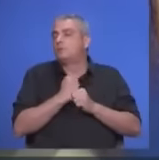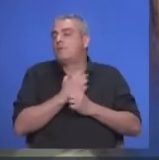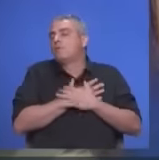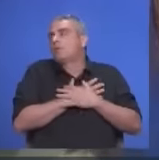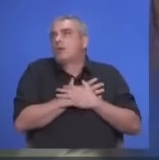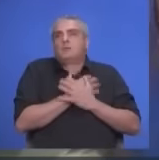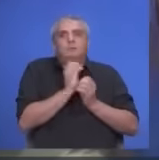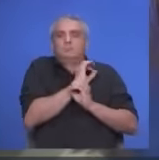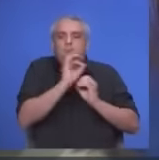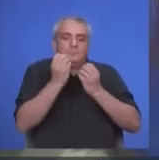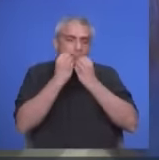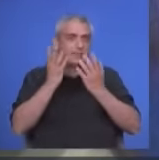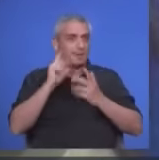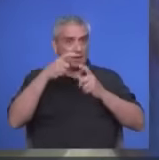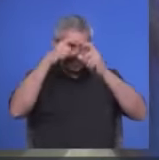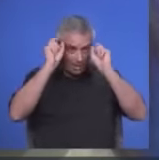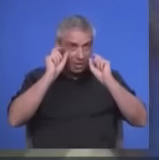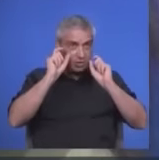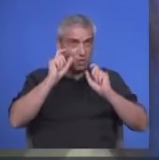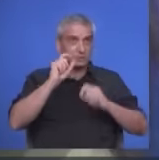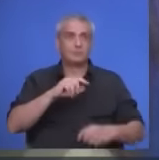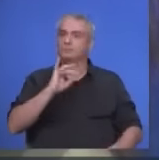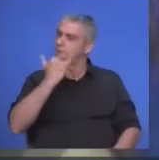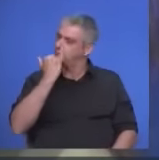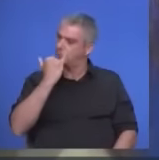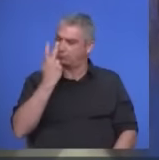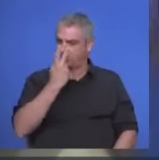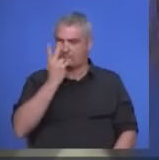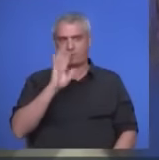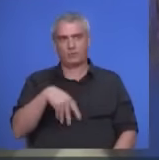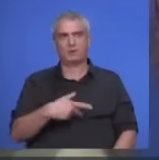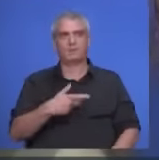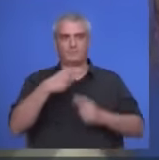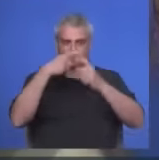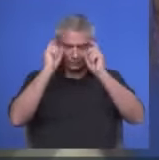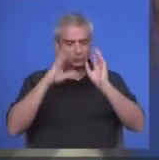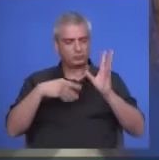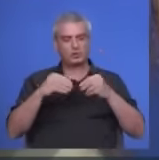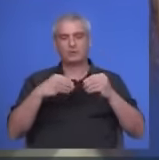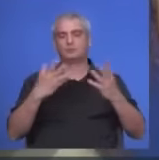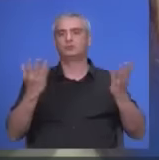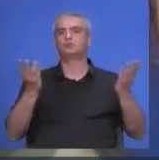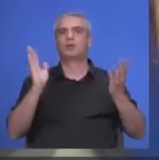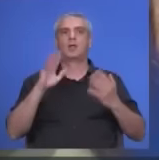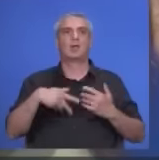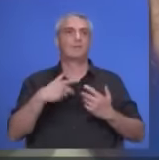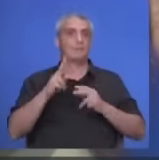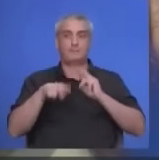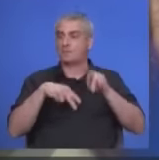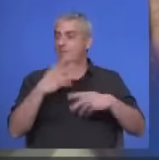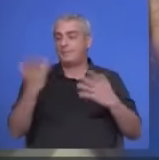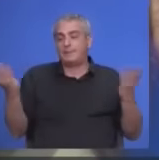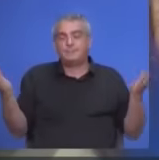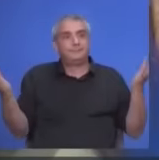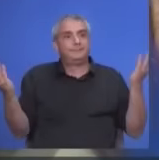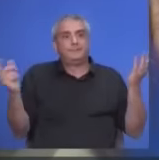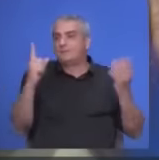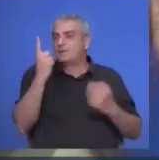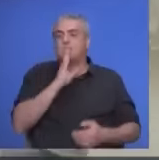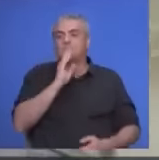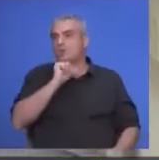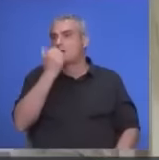עושים עבודה מדהים. גם באחיות ואחים? בהחלט, גם באחיות ואחים יש התפשרות, גם מטפלים, זה אולי אחת הבעיות